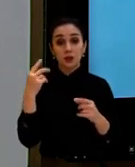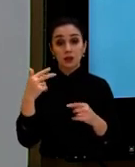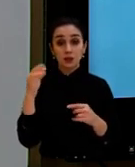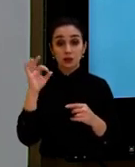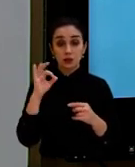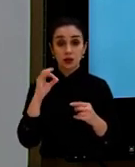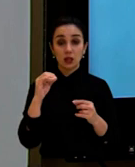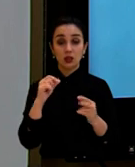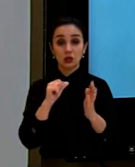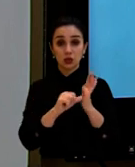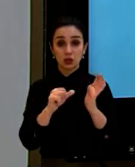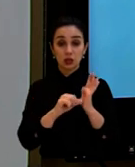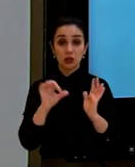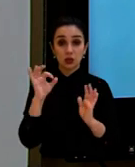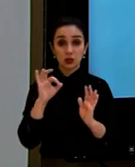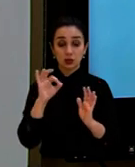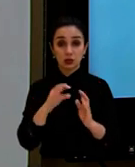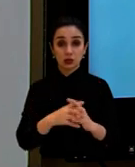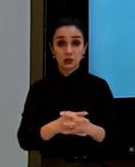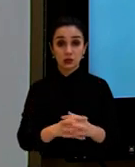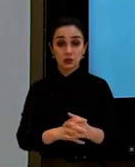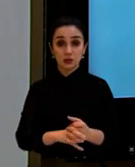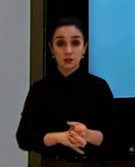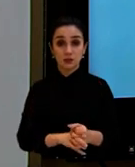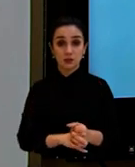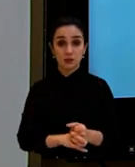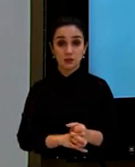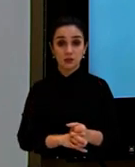Б 60 градусов.